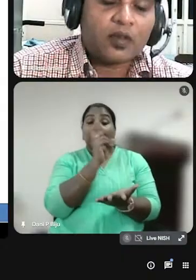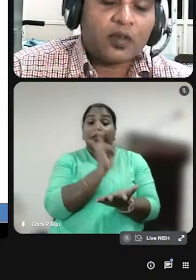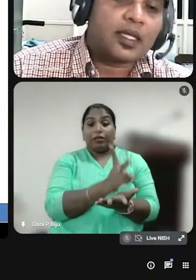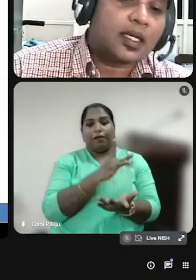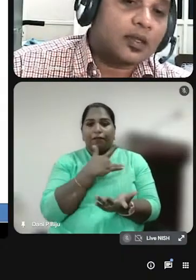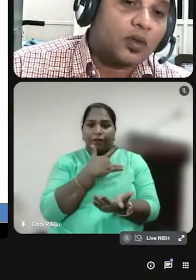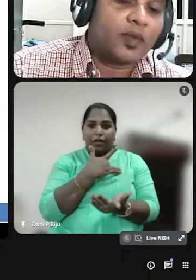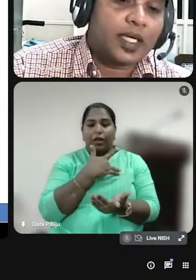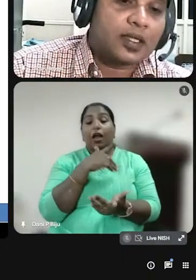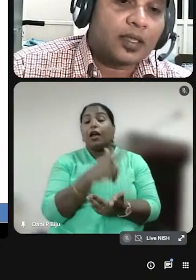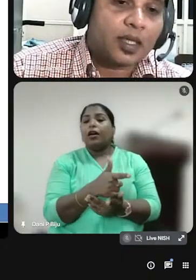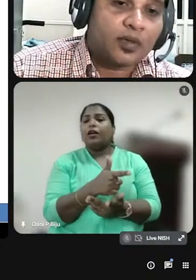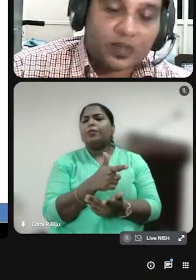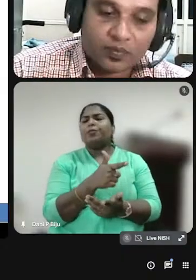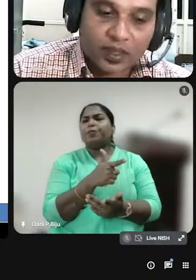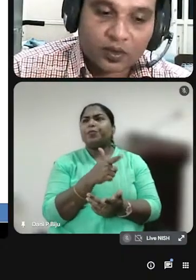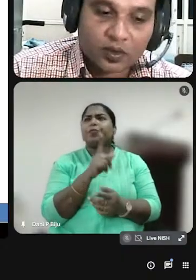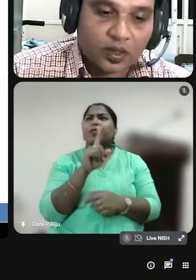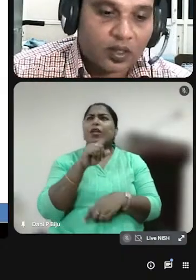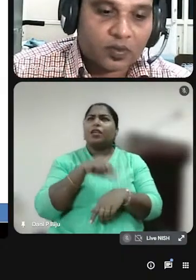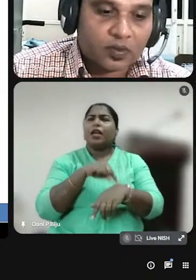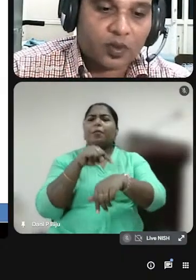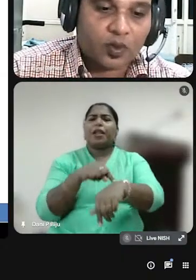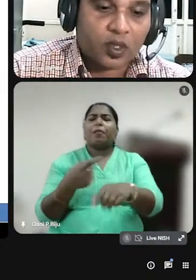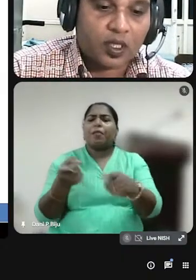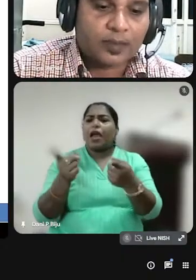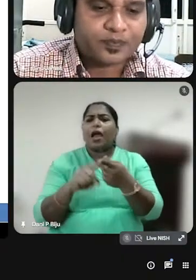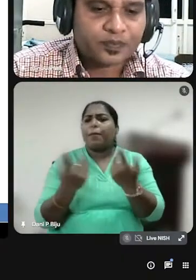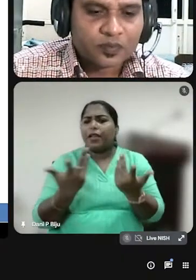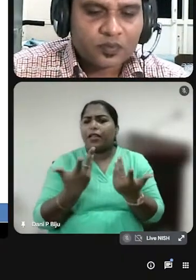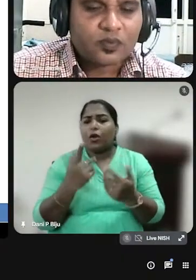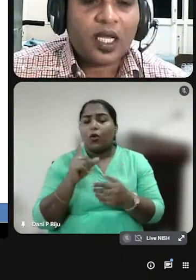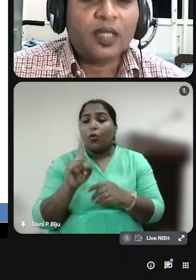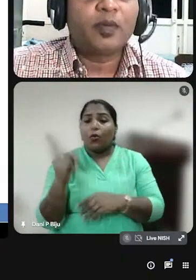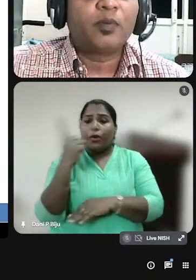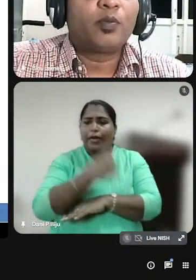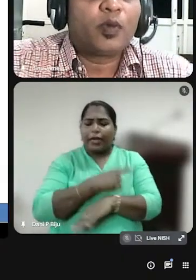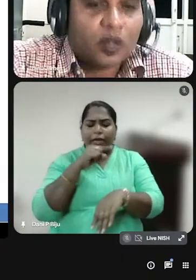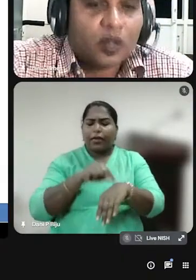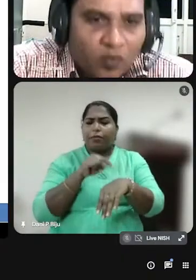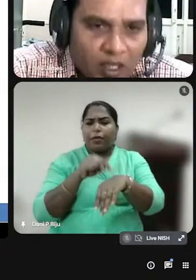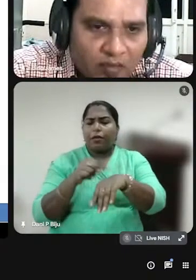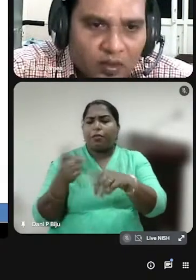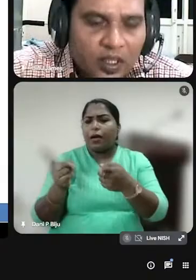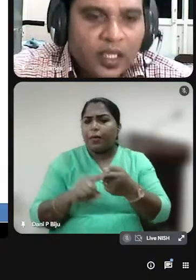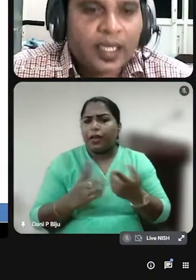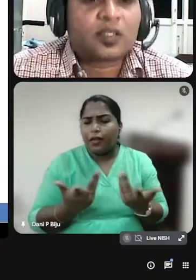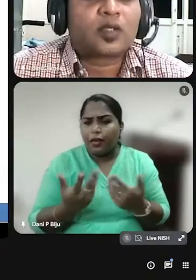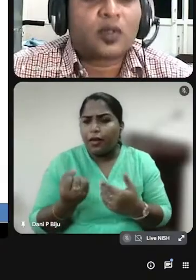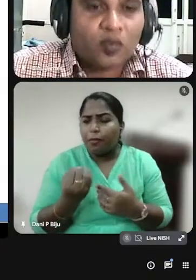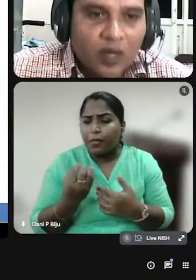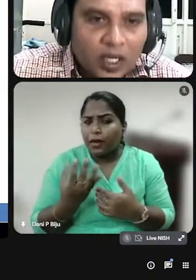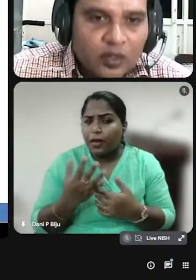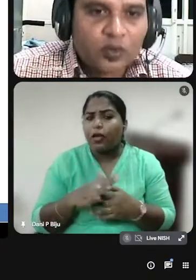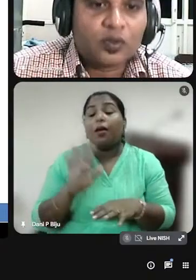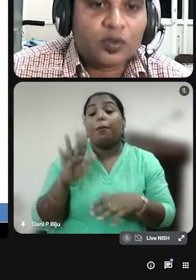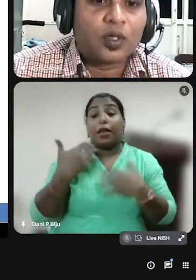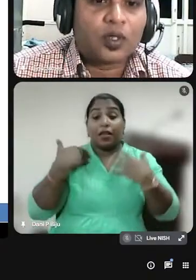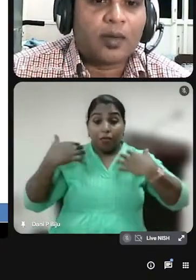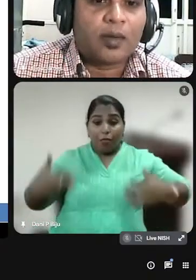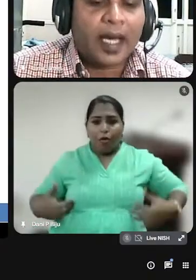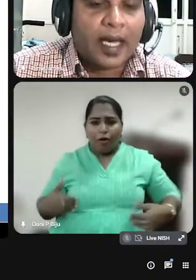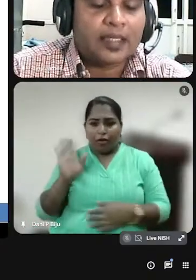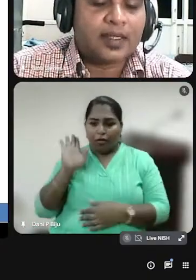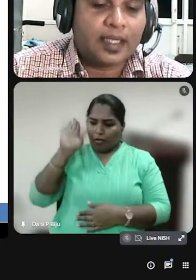ഇത് എത്ര പ്രാവശ്യം വരുന്നുണ്ടോ ഒരു ദിവസം നോക്കുക. അതുപോലെ മുമ്പോട്ടുള്ള വളവ് എത്രത്തോളം വളഞ്ഞു